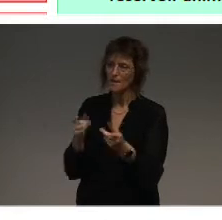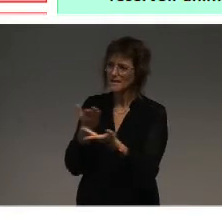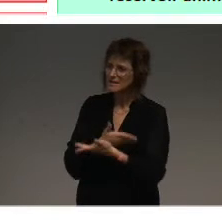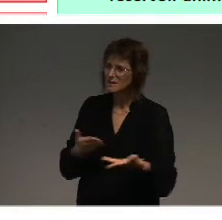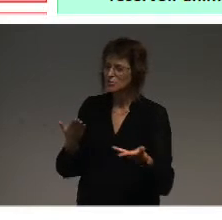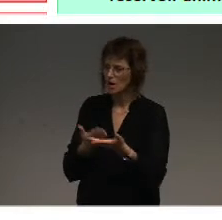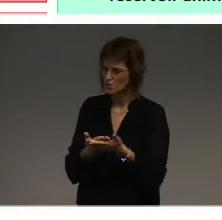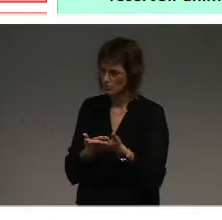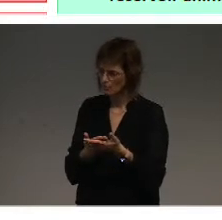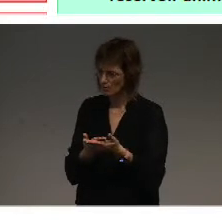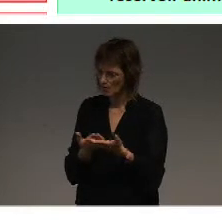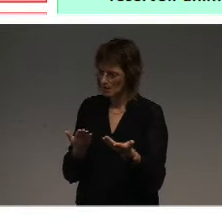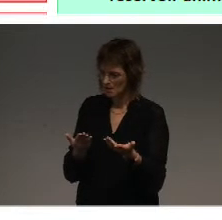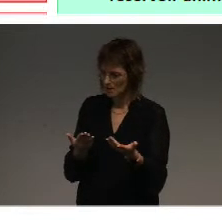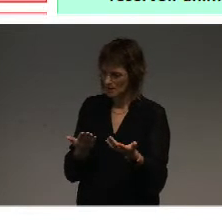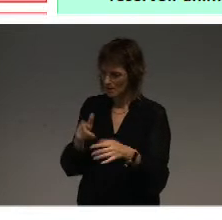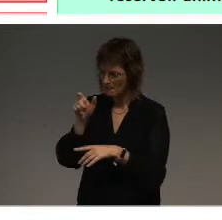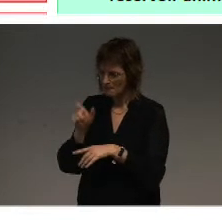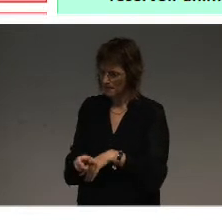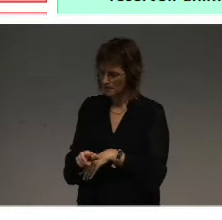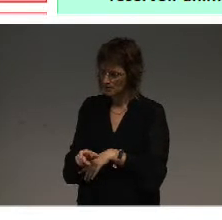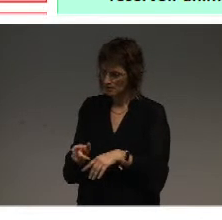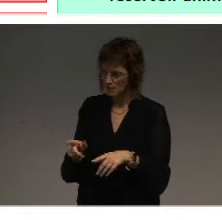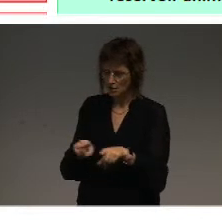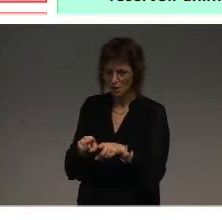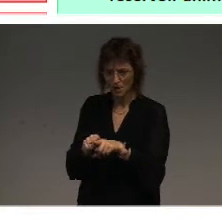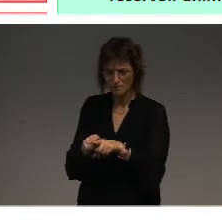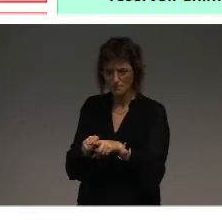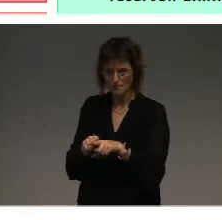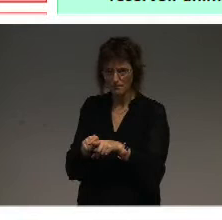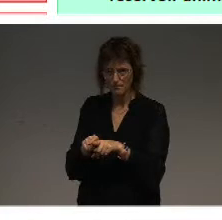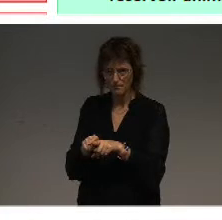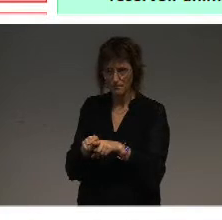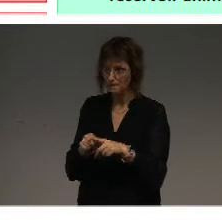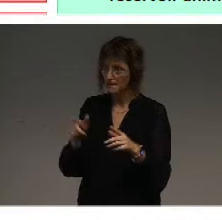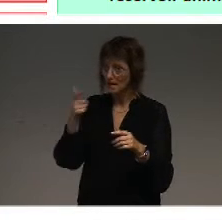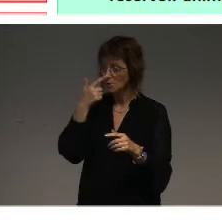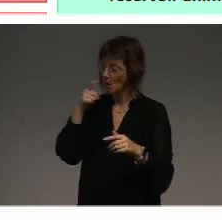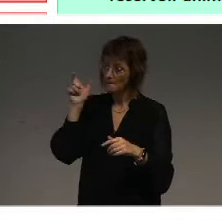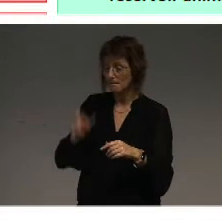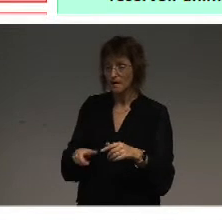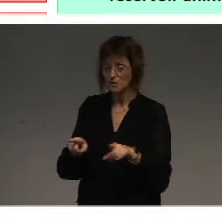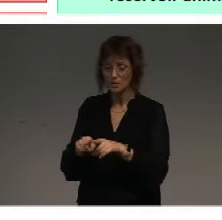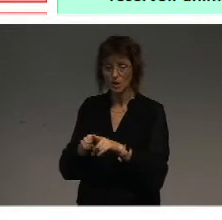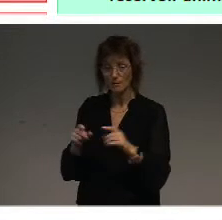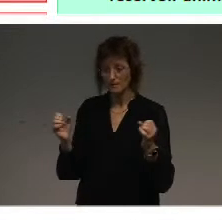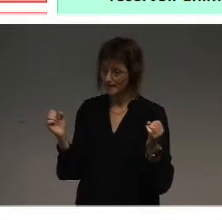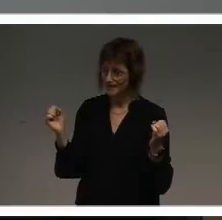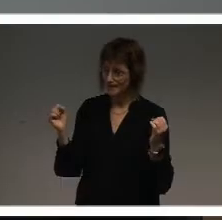job strain, qui est finalement une problématique autour de la capacité,